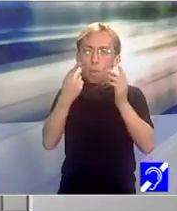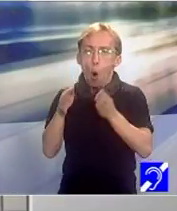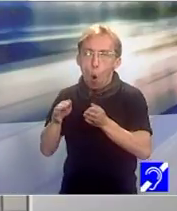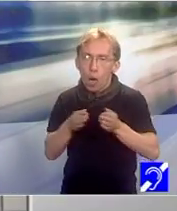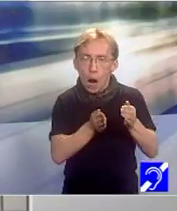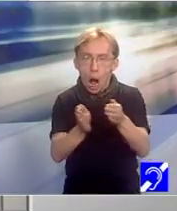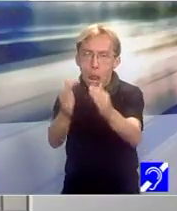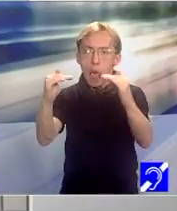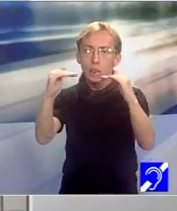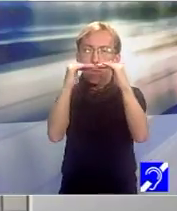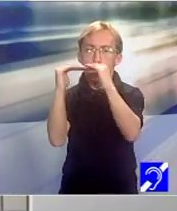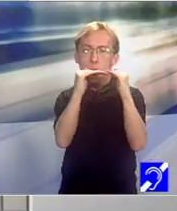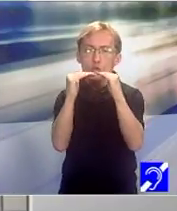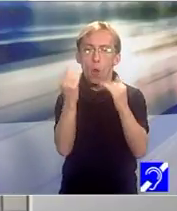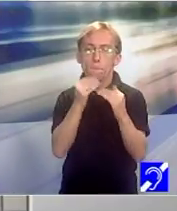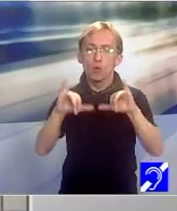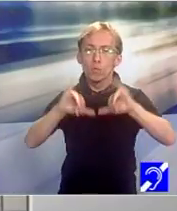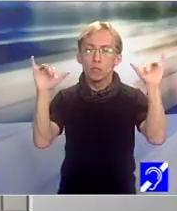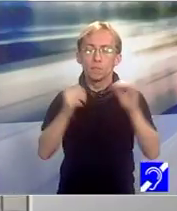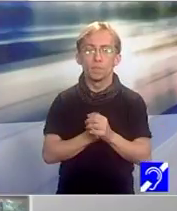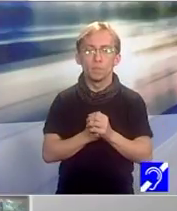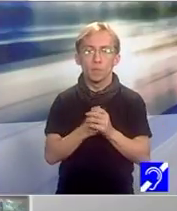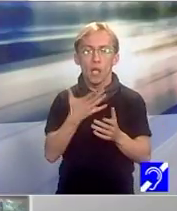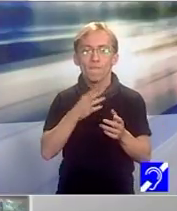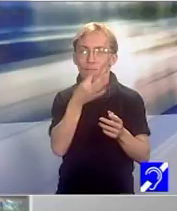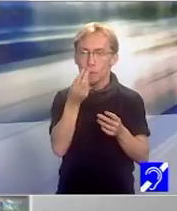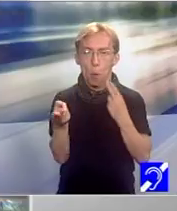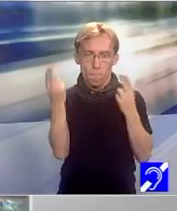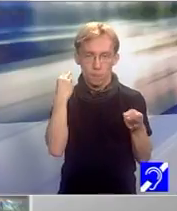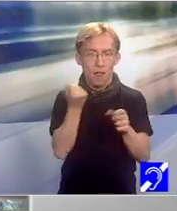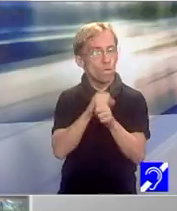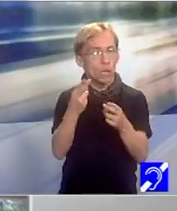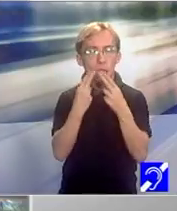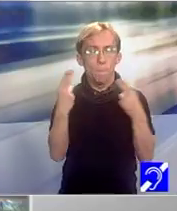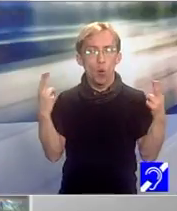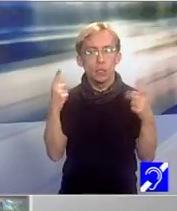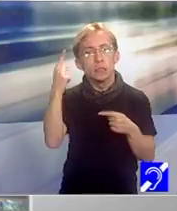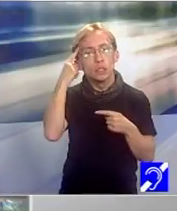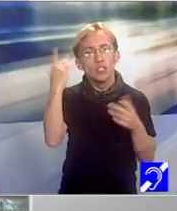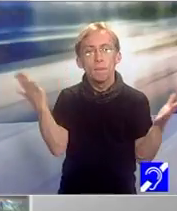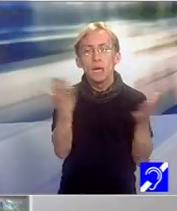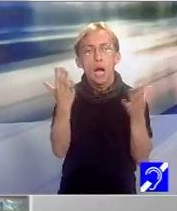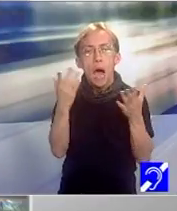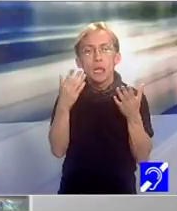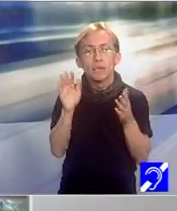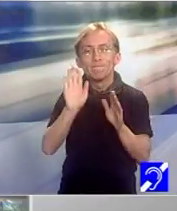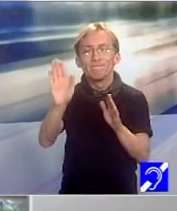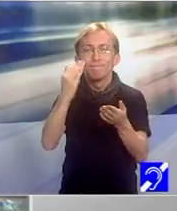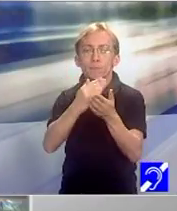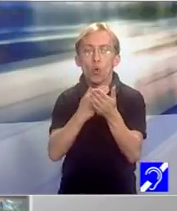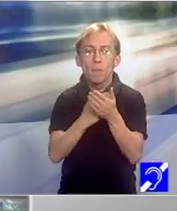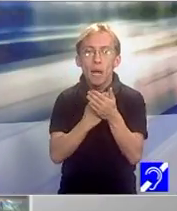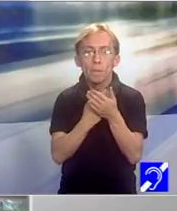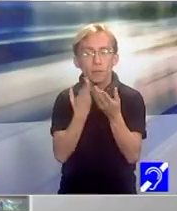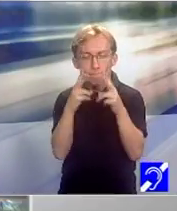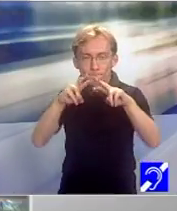pot ei să ajungă aici? Cred că, așa cum spuneam mai devreme, e important întâi să știe să își rezolve propriile probleme, ca să poată să-i ajute pe cei